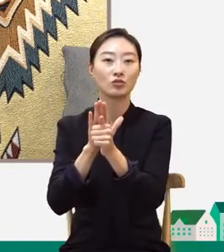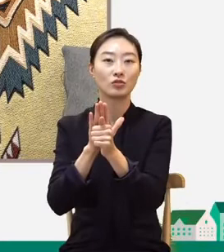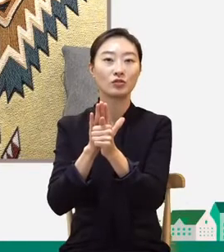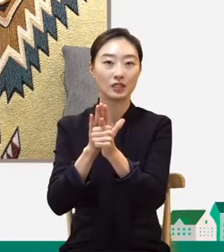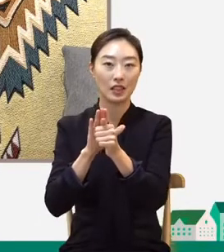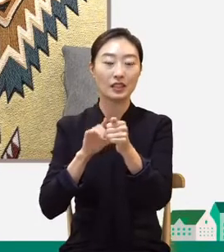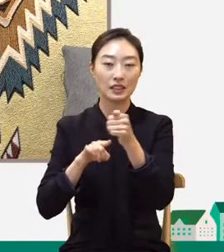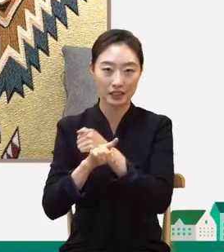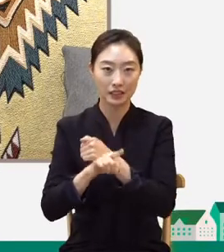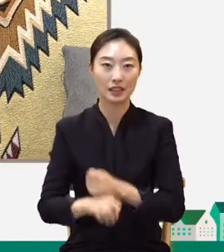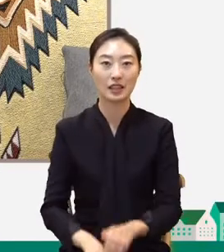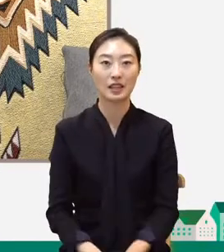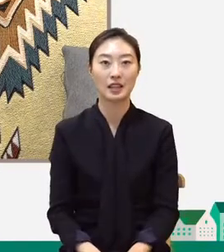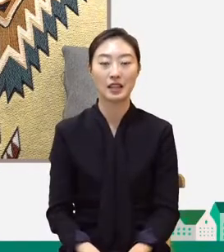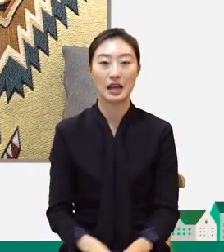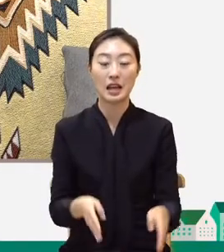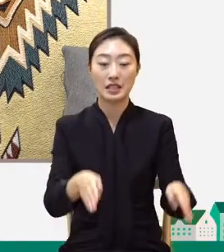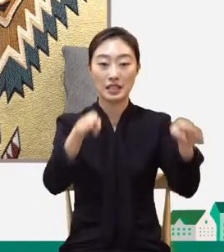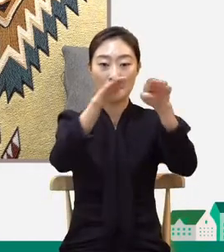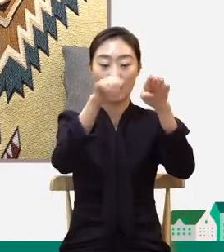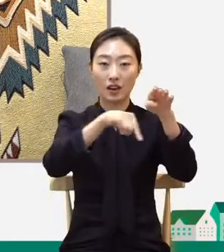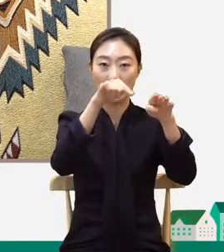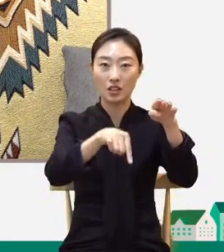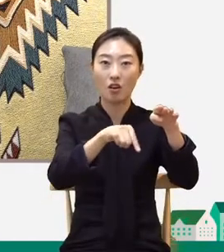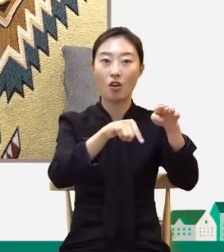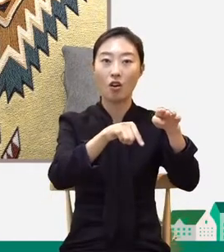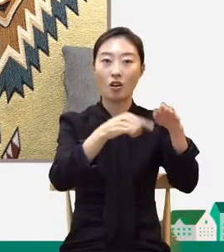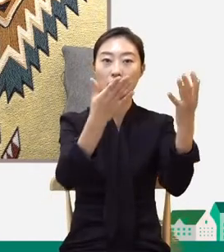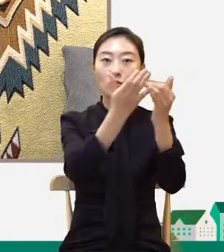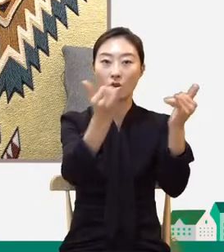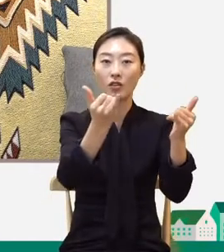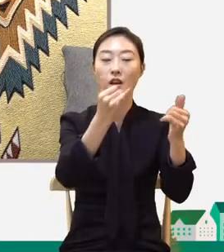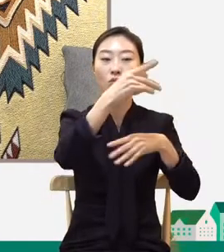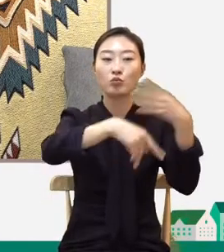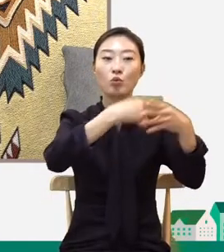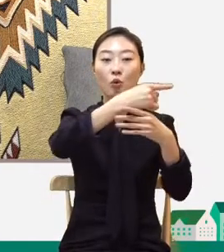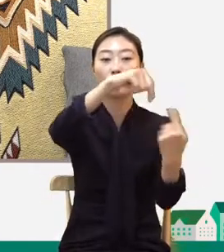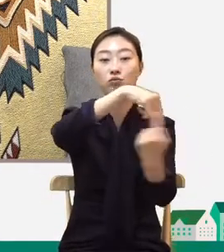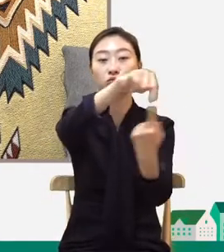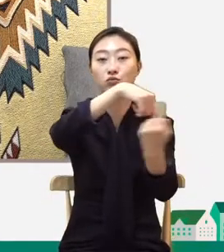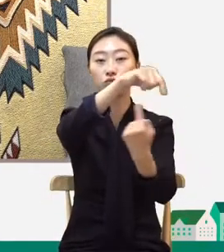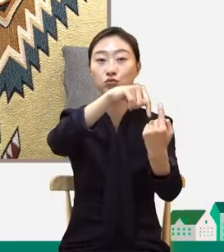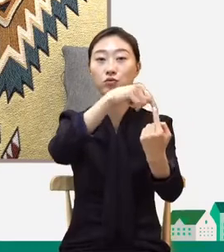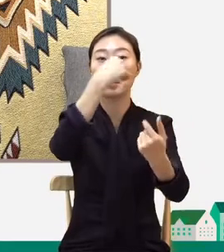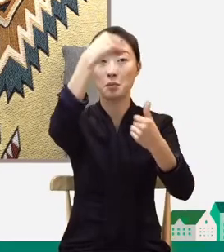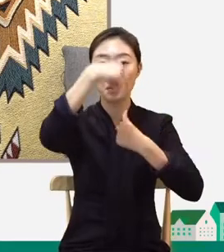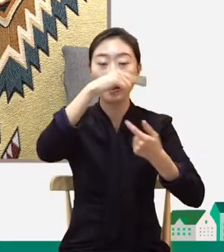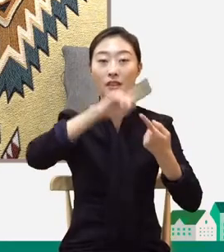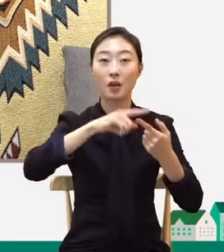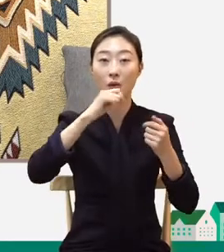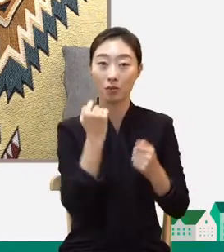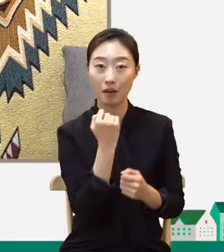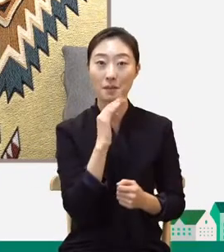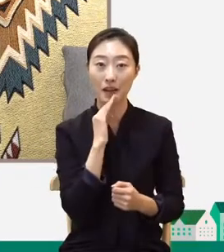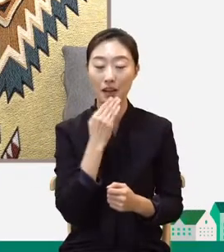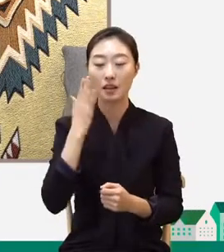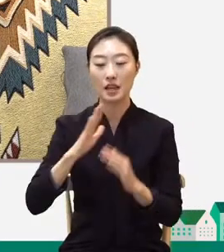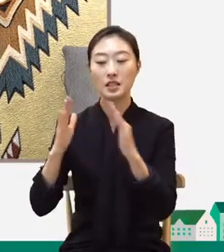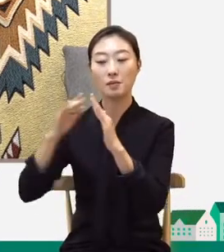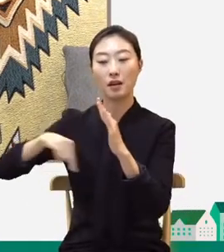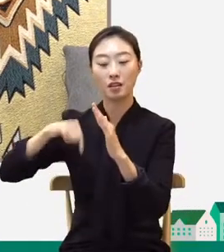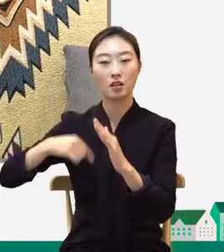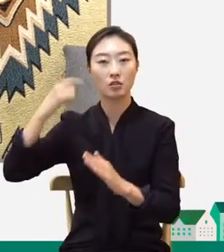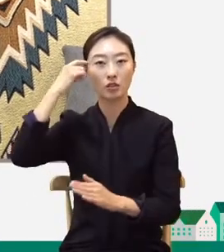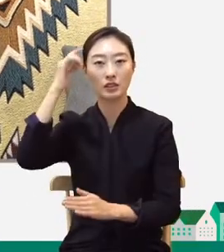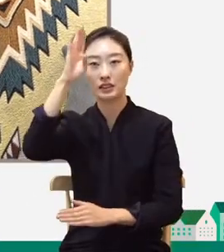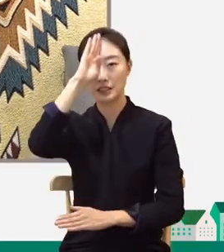보면서 이제 시설에서는 실무자가 어떤 프로그램을 운영한다면은 집이라는 것은 정신장애인 스스로가 언제 무엇을